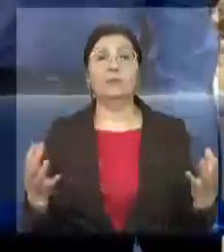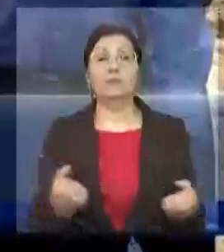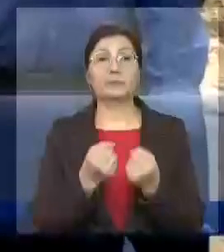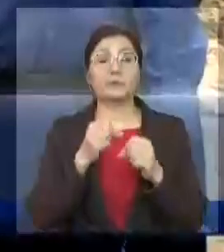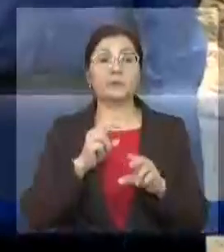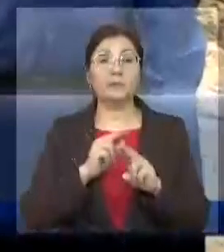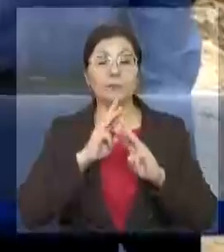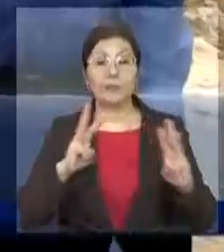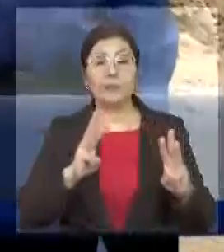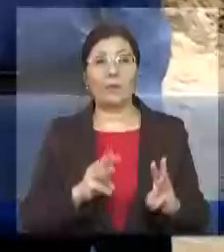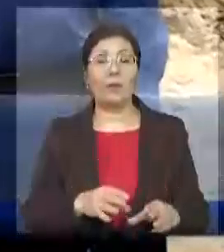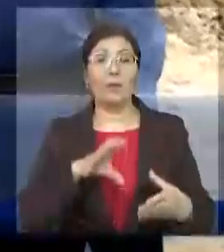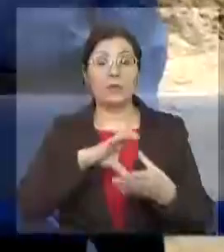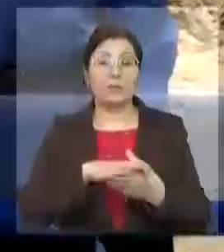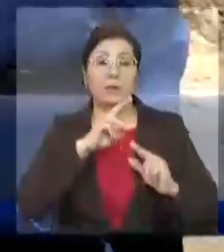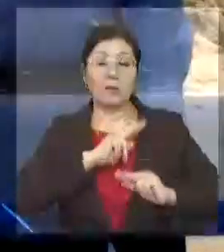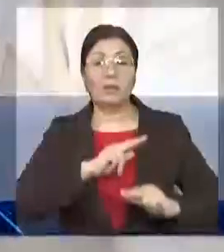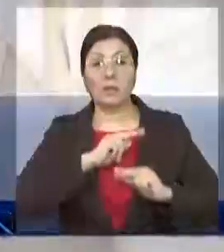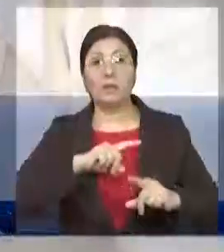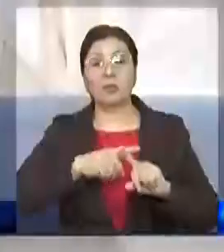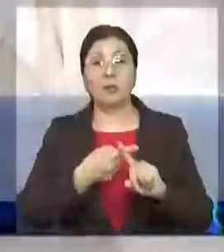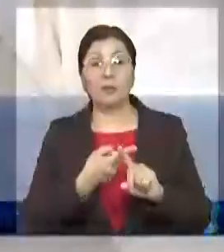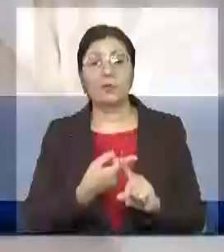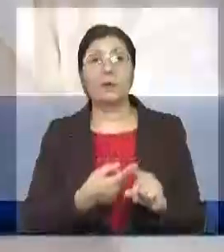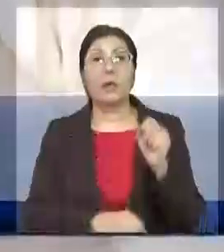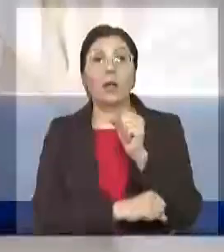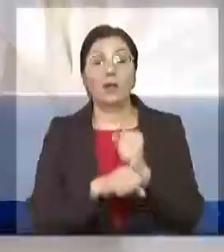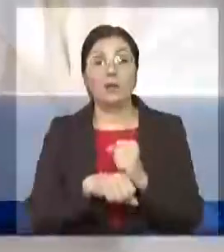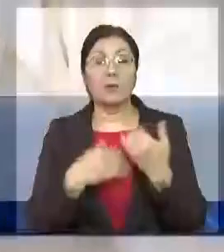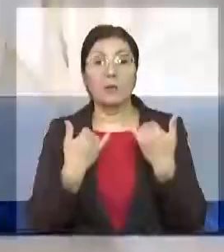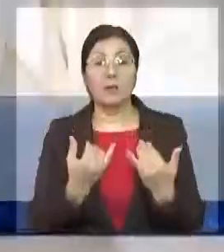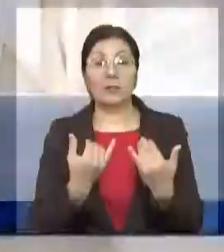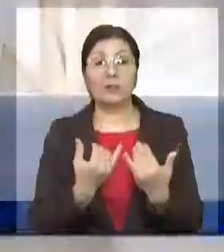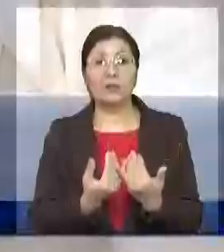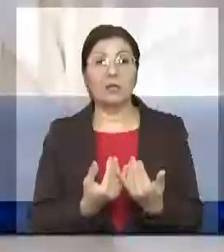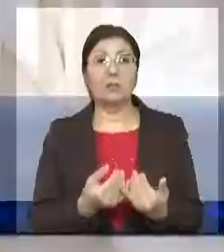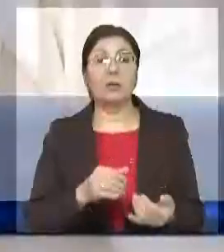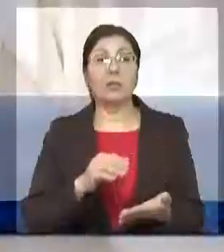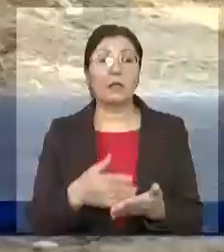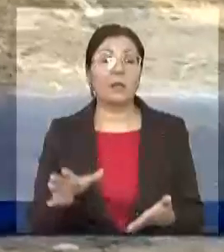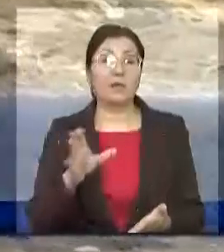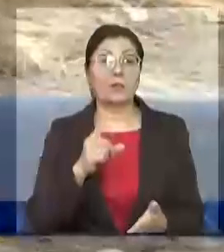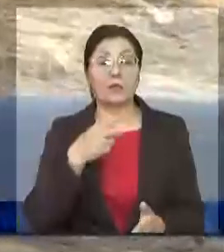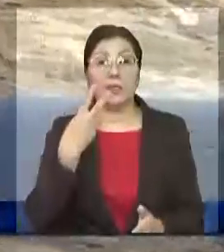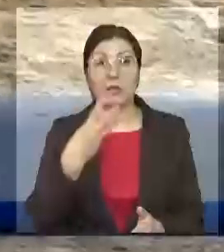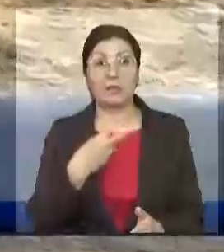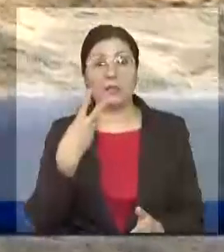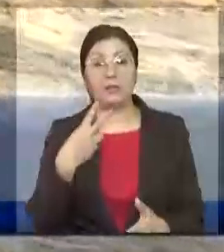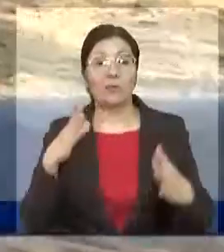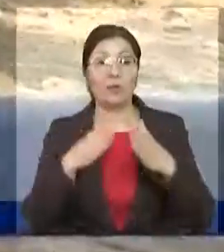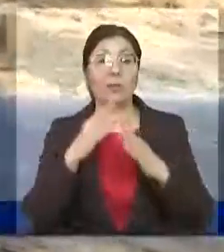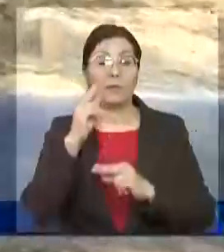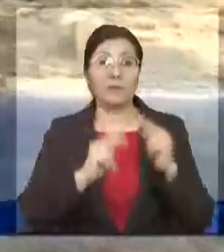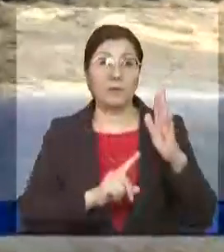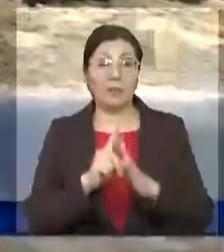с обеспеченностью подрядных компаний спецтехникой и трудовыми ресурсами. На текущий момент залит фундамент всех 132 домов. В